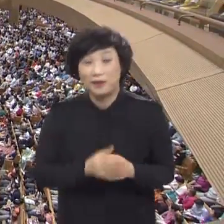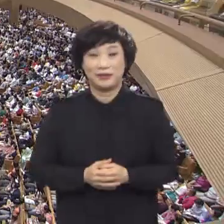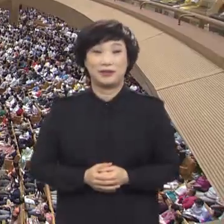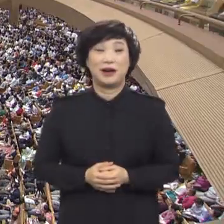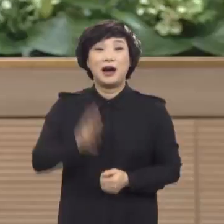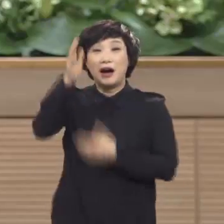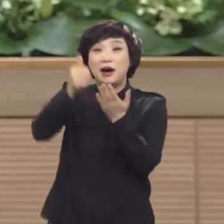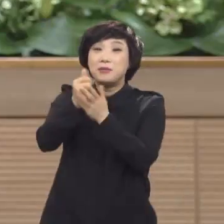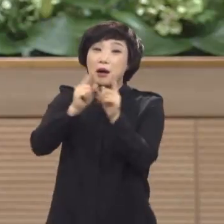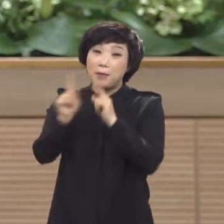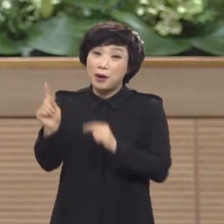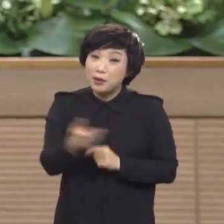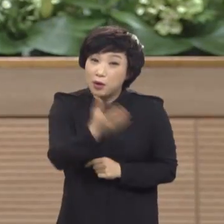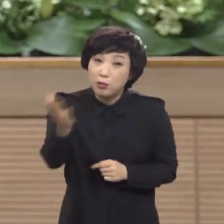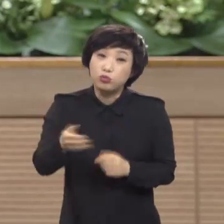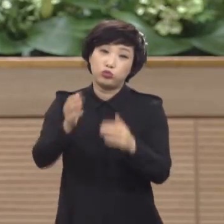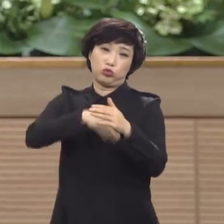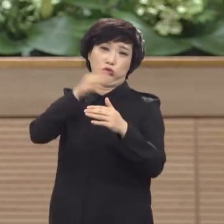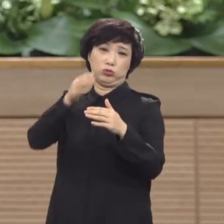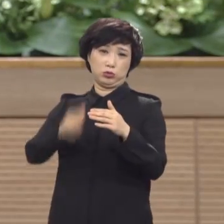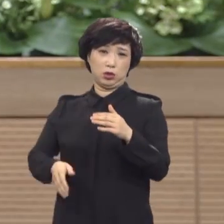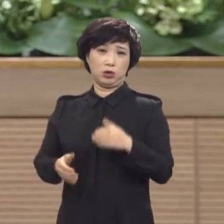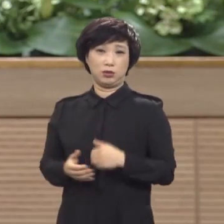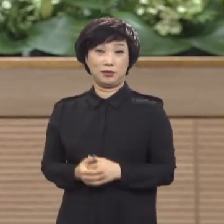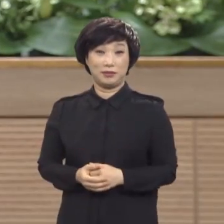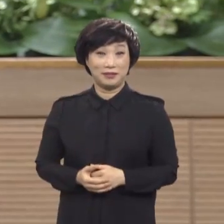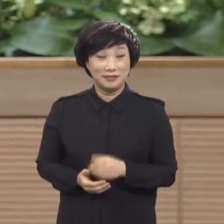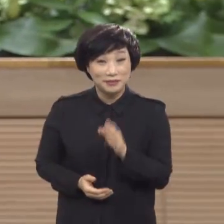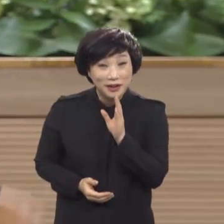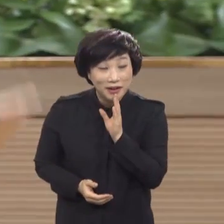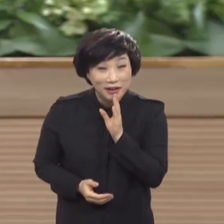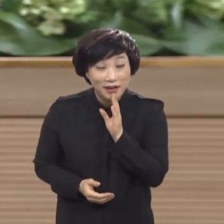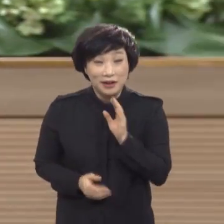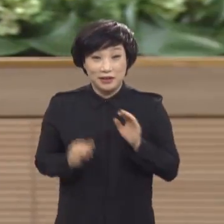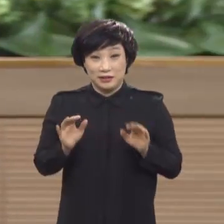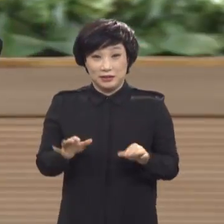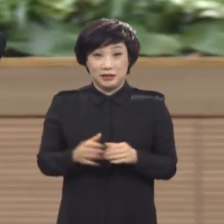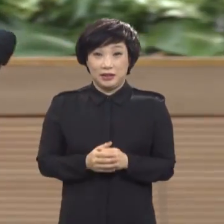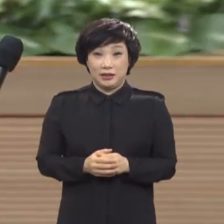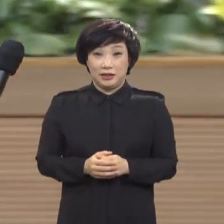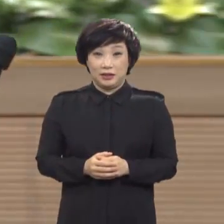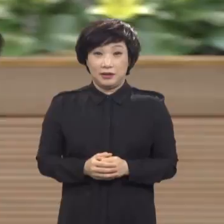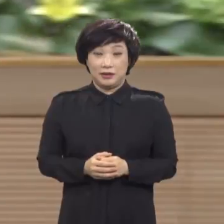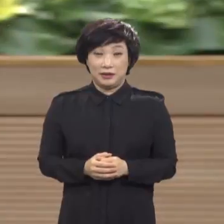사랑이지. 하나님 말씀은 절대적이거든. 근데